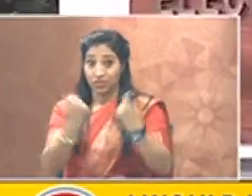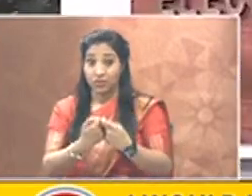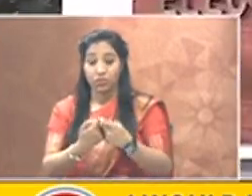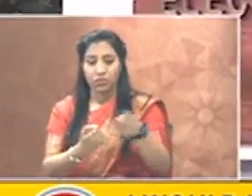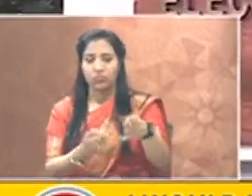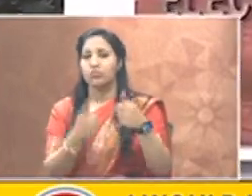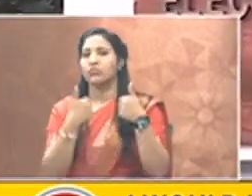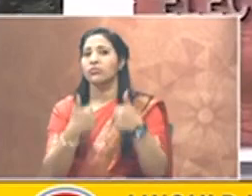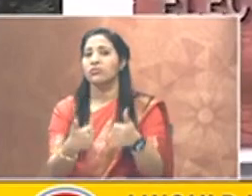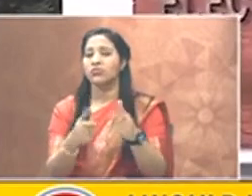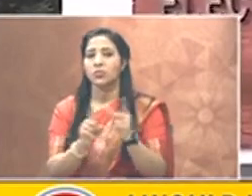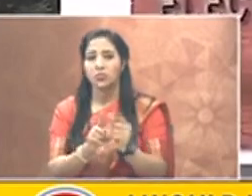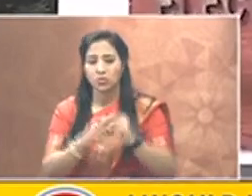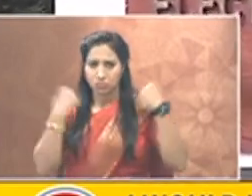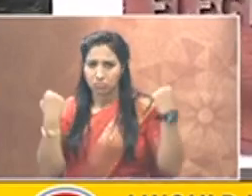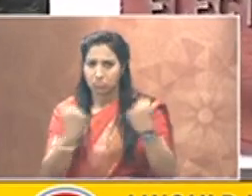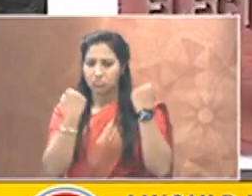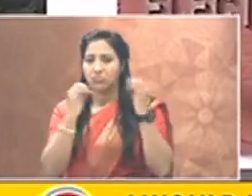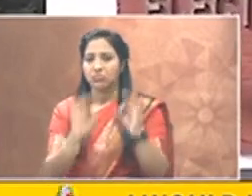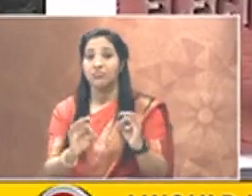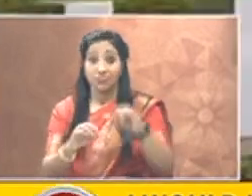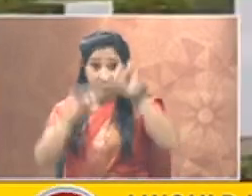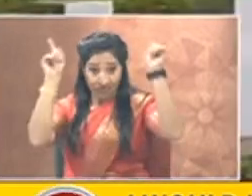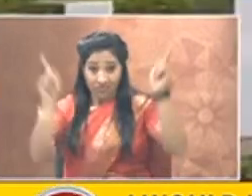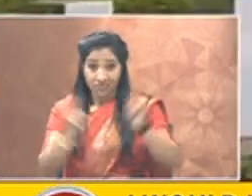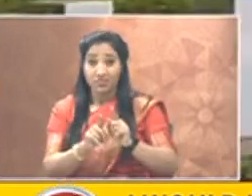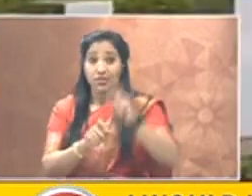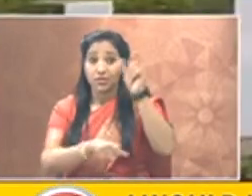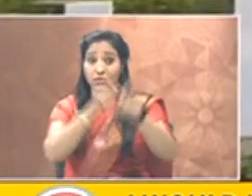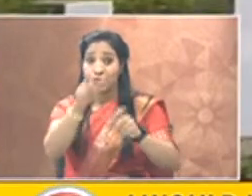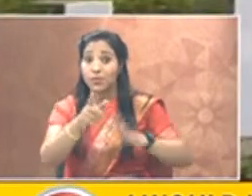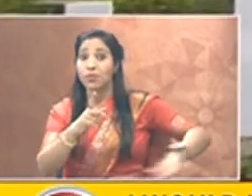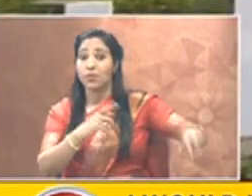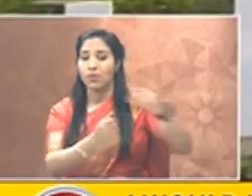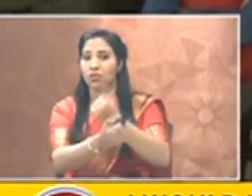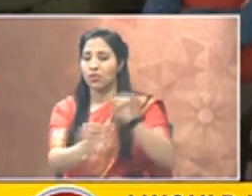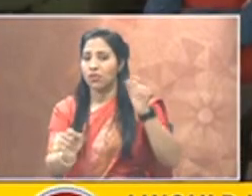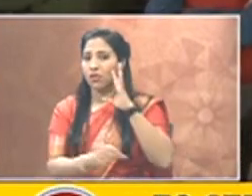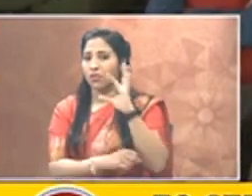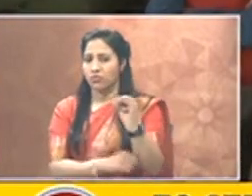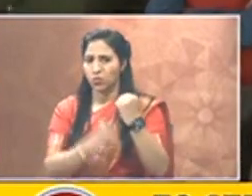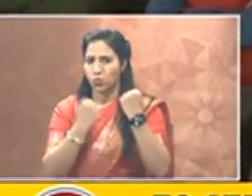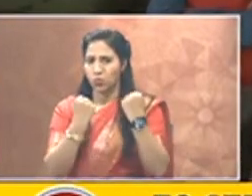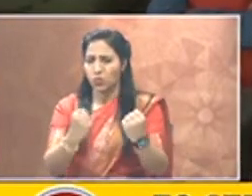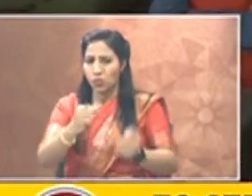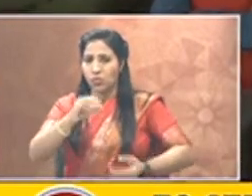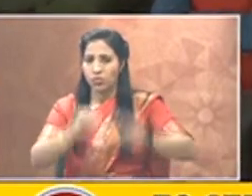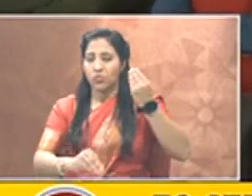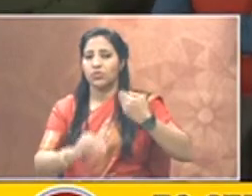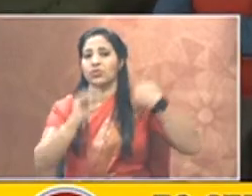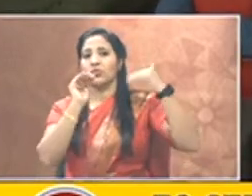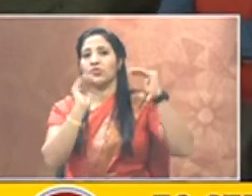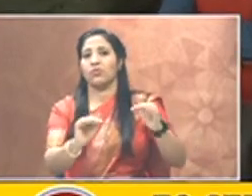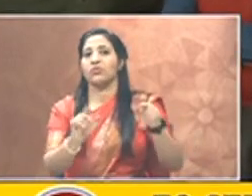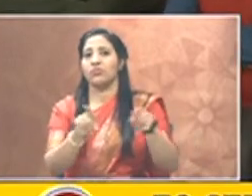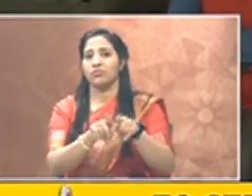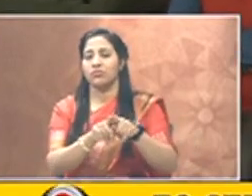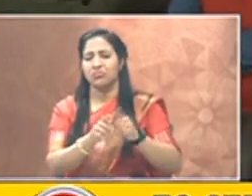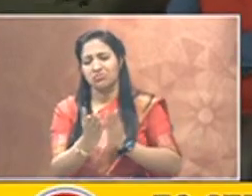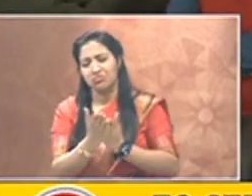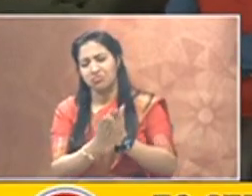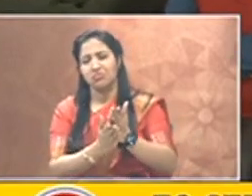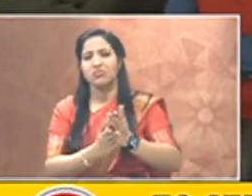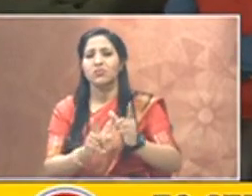चाहूंगा, जिसने देश में लोकतांत्रिक मूल्यों को मजबूत करने के लिए